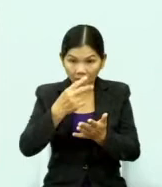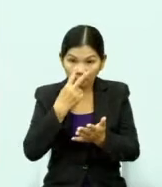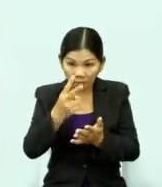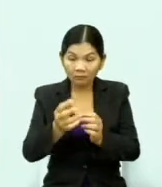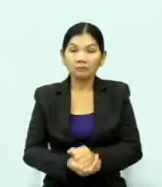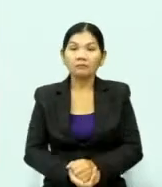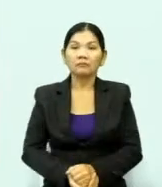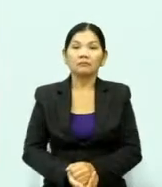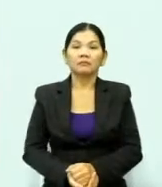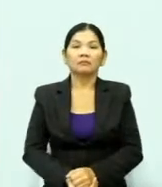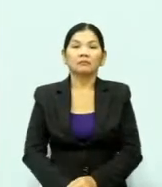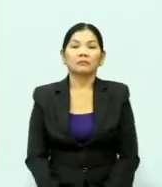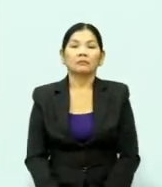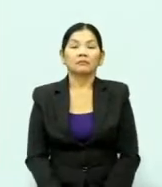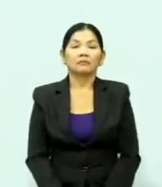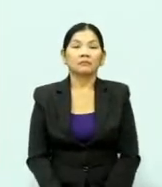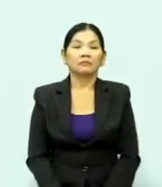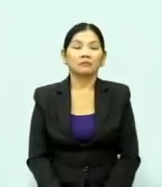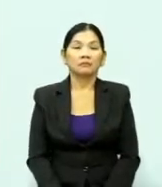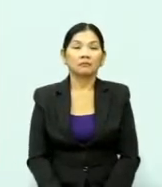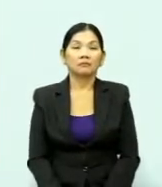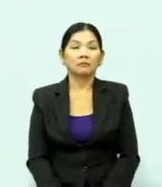ná. Chà trên khuôn sẽ đắp.